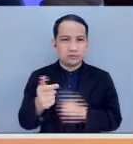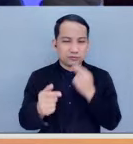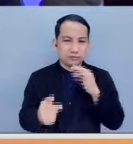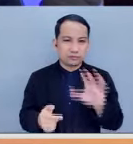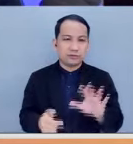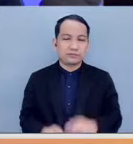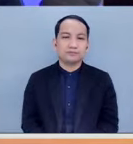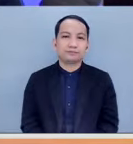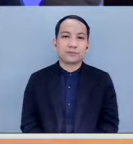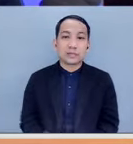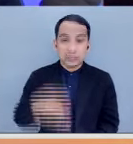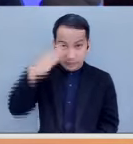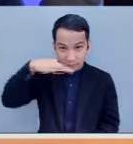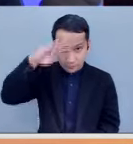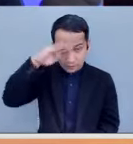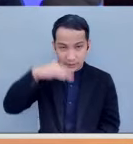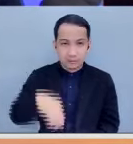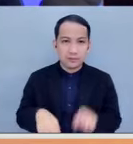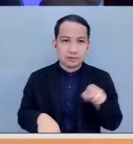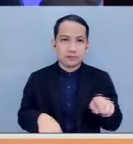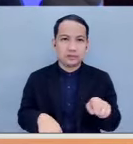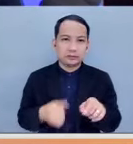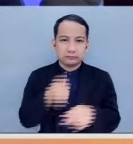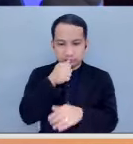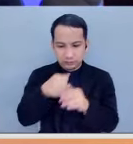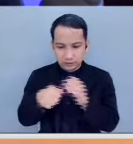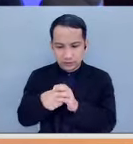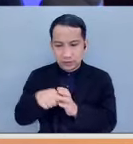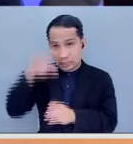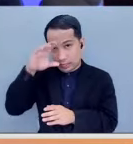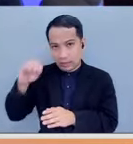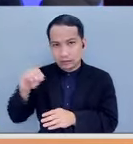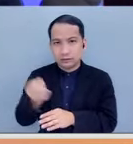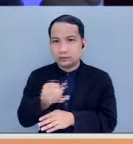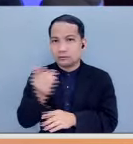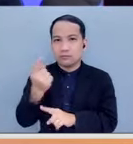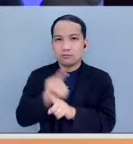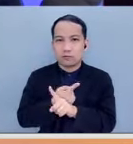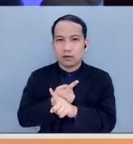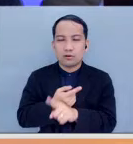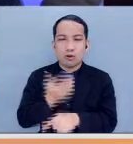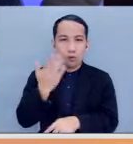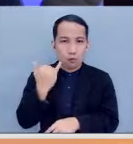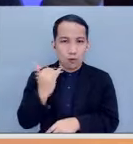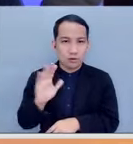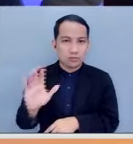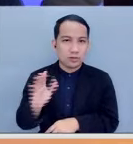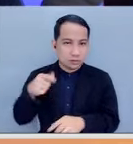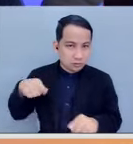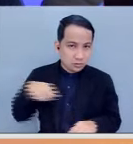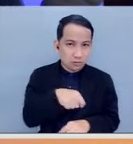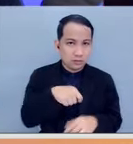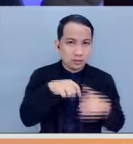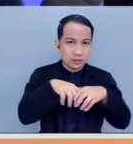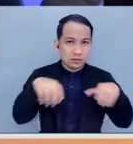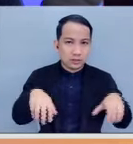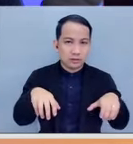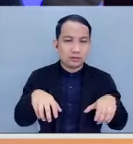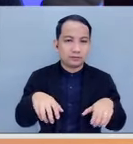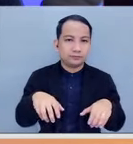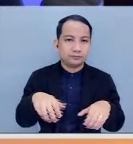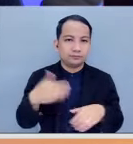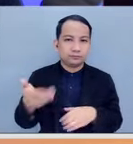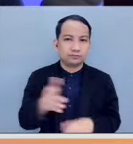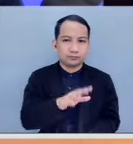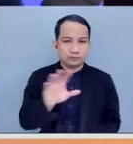Sa Cavite naman, ilang buwang nagtago ang isang lalaki bago na aresto dahil sa pananaksak sa kanyang kapitbahay. Nasa frontline